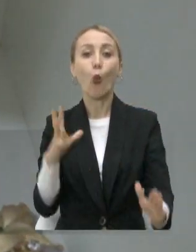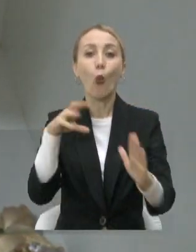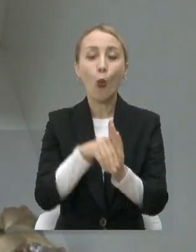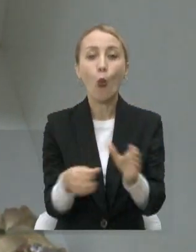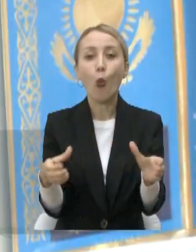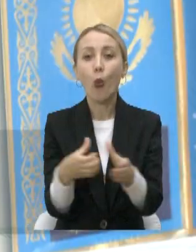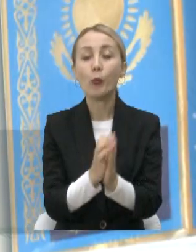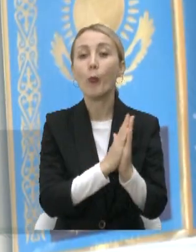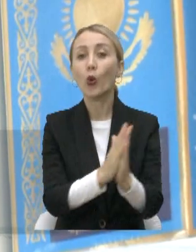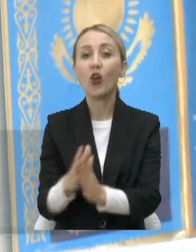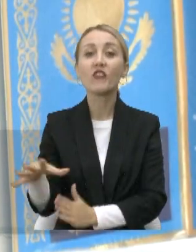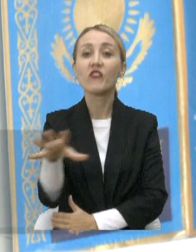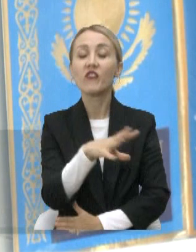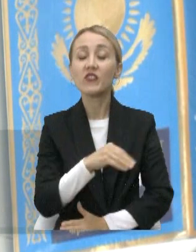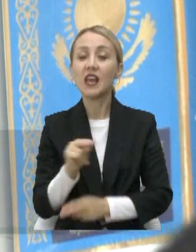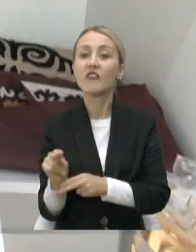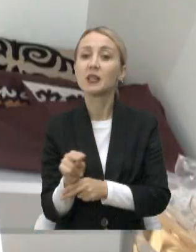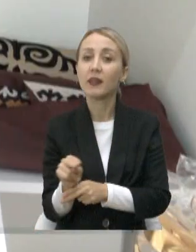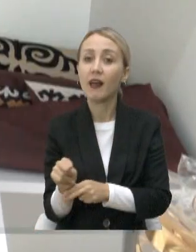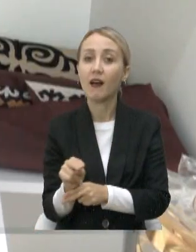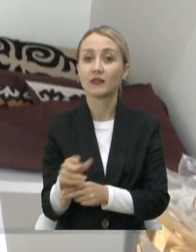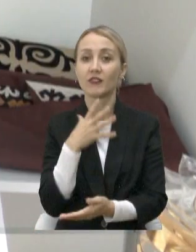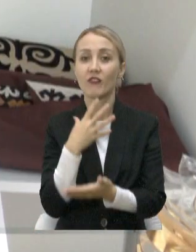и призывают всех к дальнейшему воспитанию